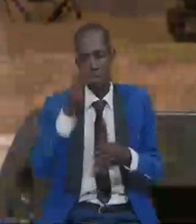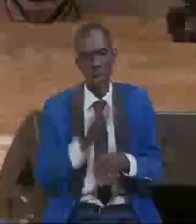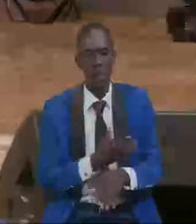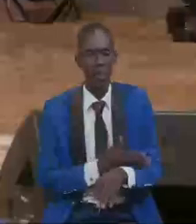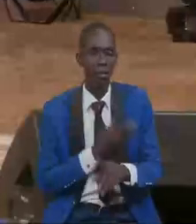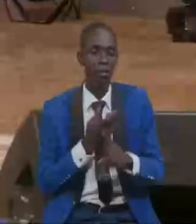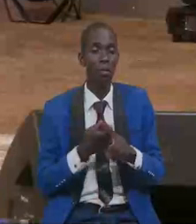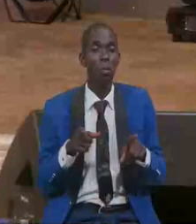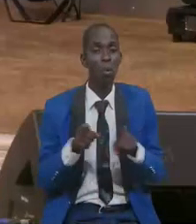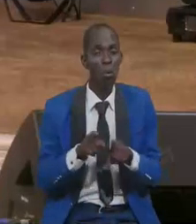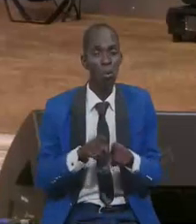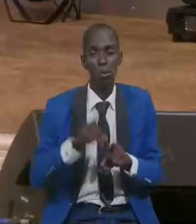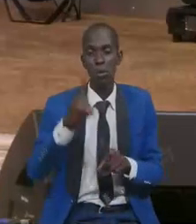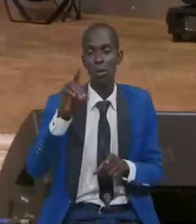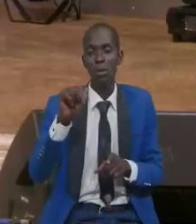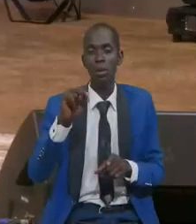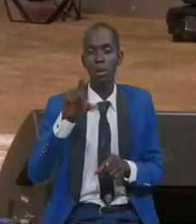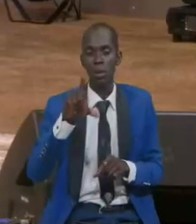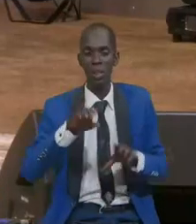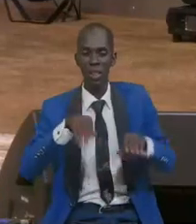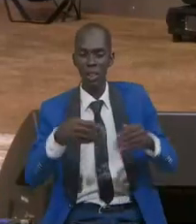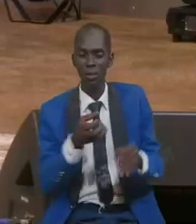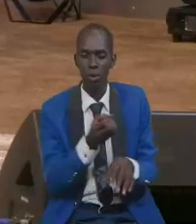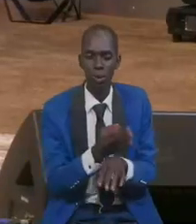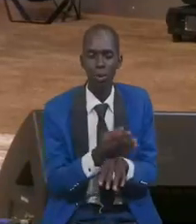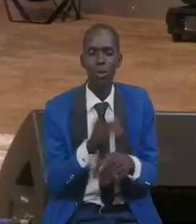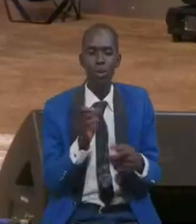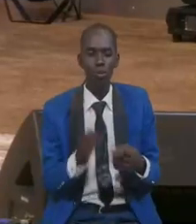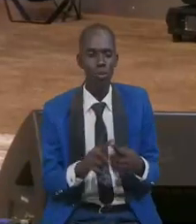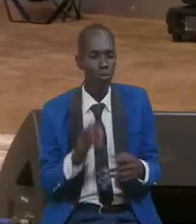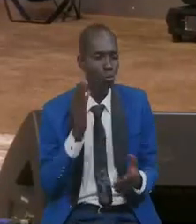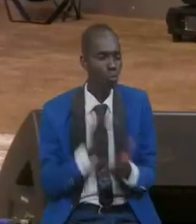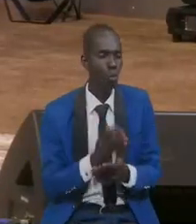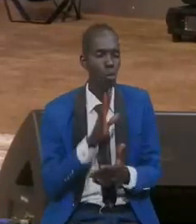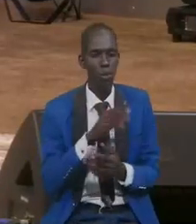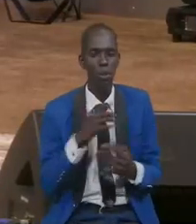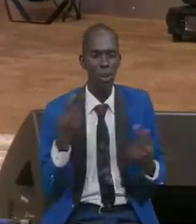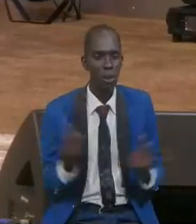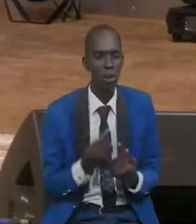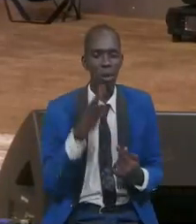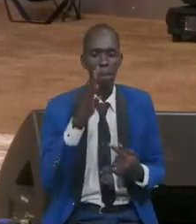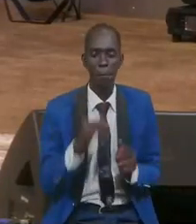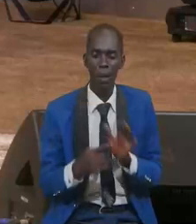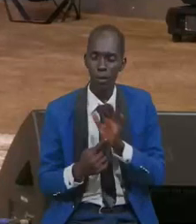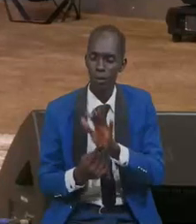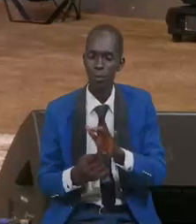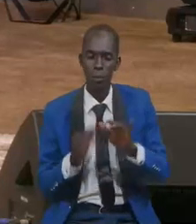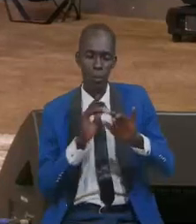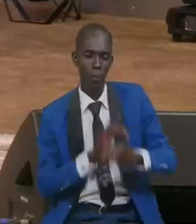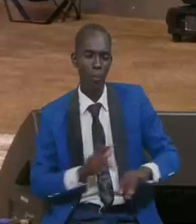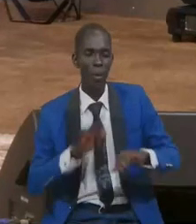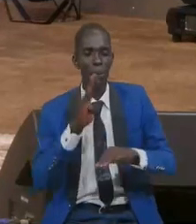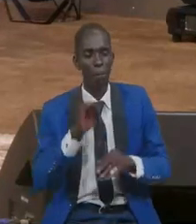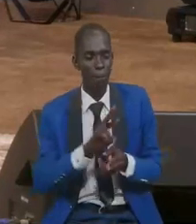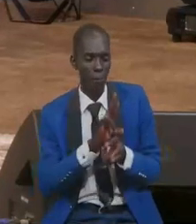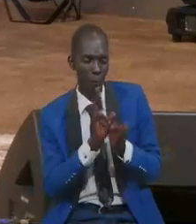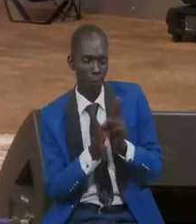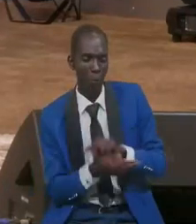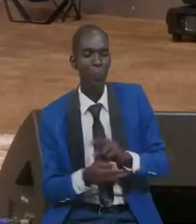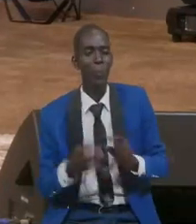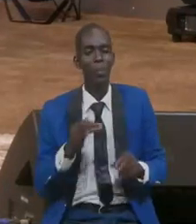l'exhortation de Daniel qui lui avait donné, qui lui demandait de cesser avec le péché, en lui montrant la miséricorde de se repentir et de se